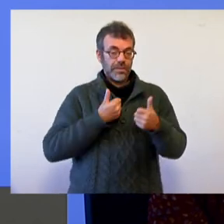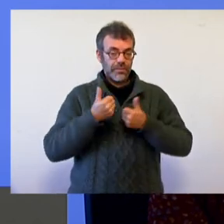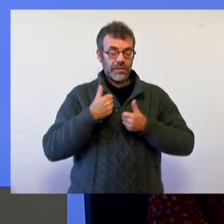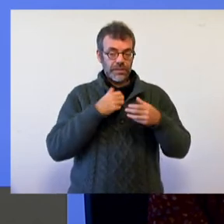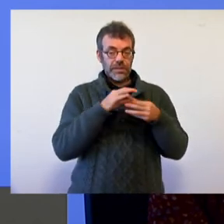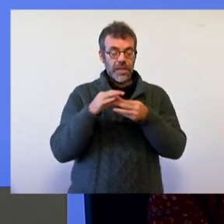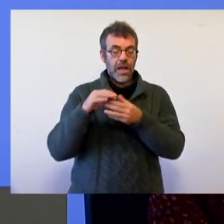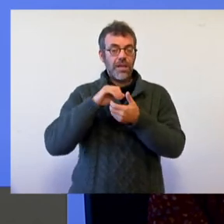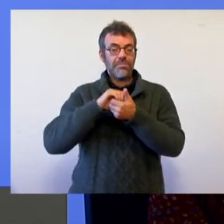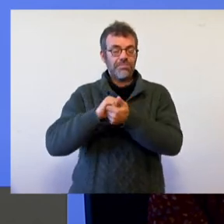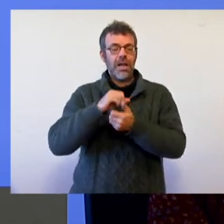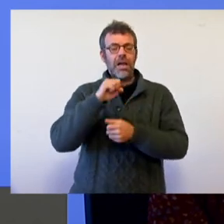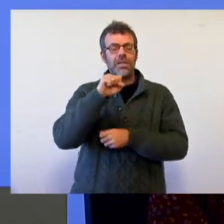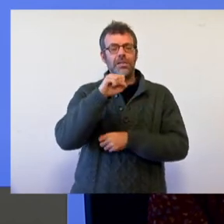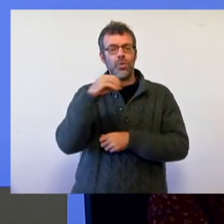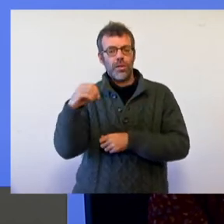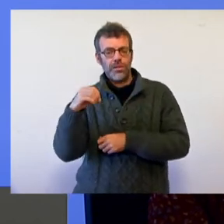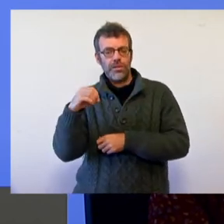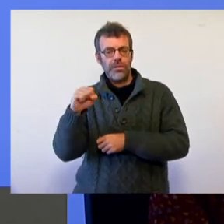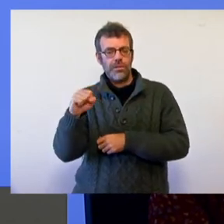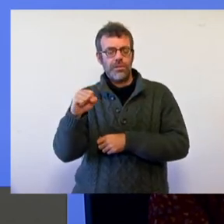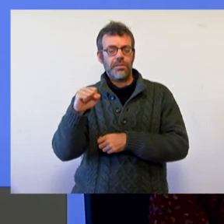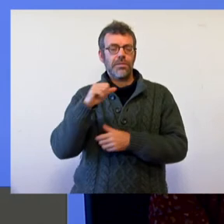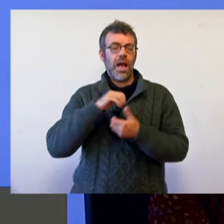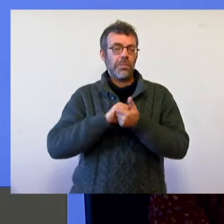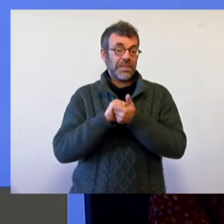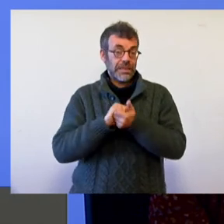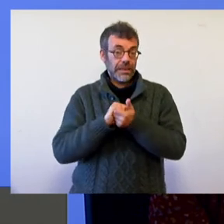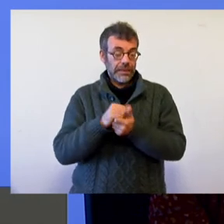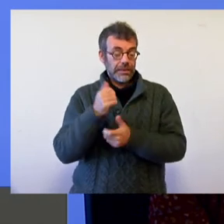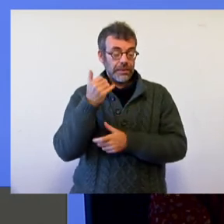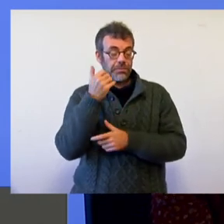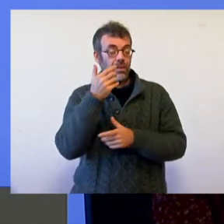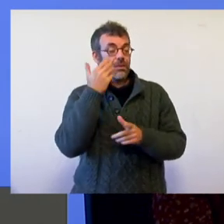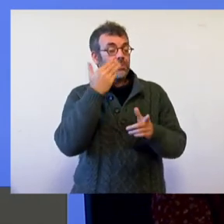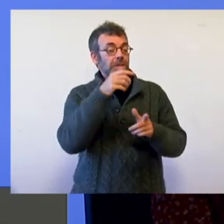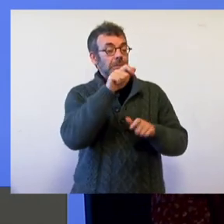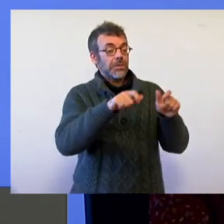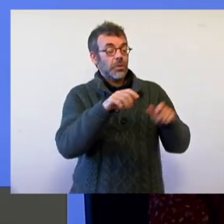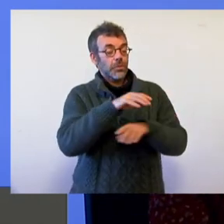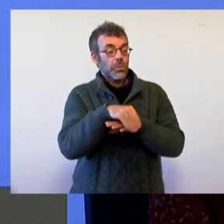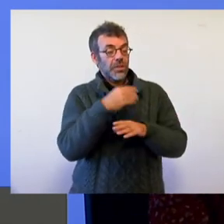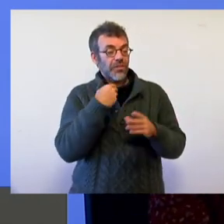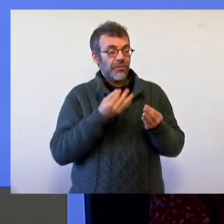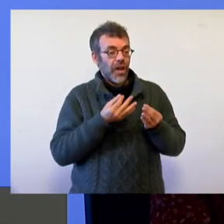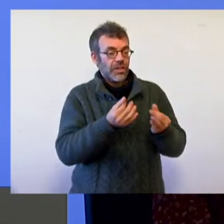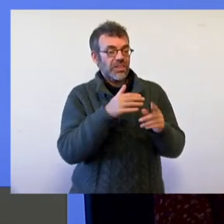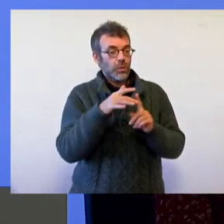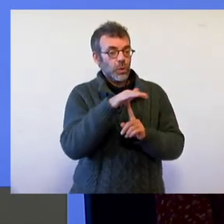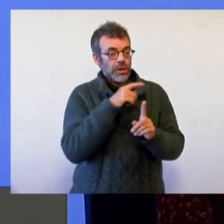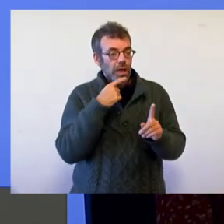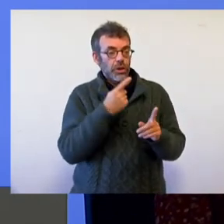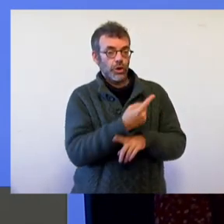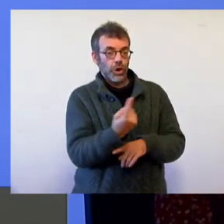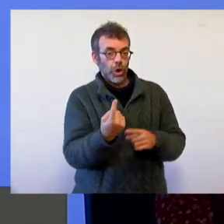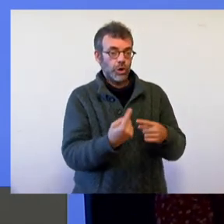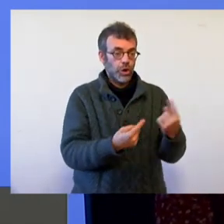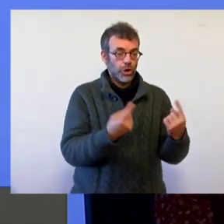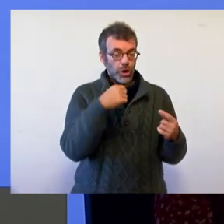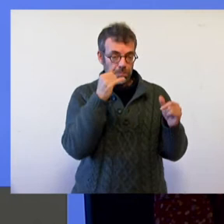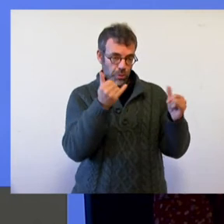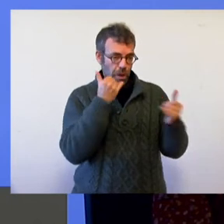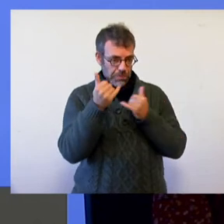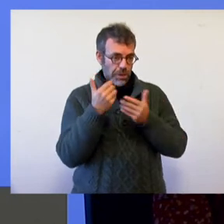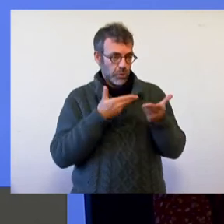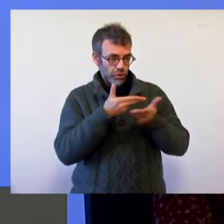Amitié pour pouvoir recevoir pour tous les Montpelliérains qui sont situation de solde, de fragilité psychologique. L'année dernière, ça avait joué un